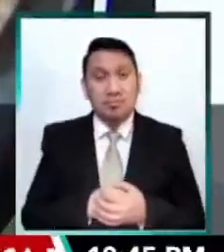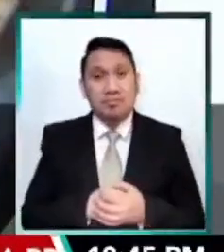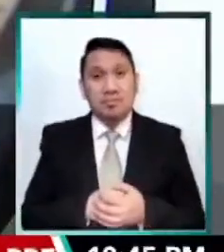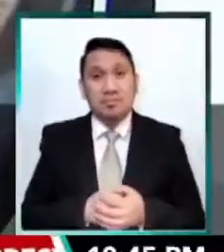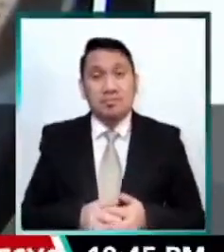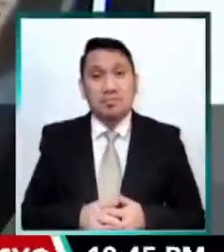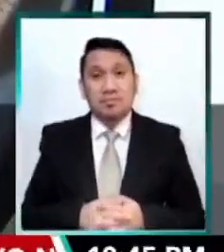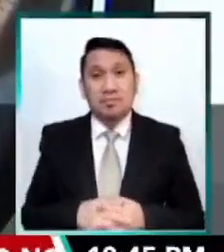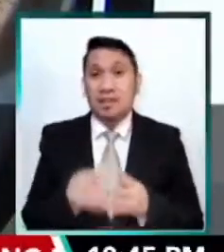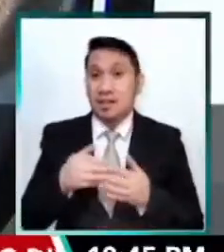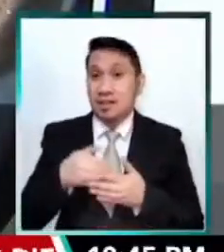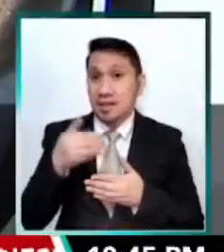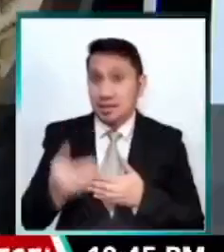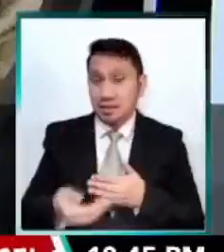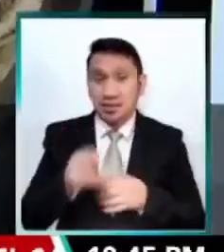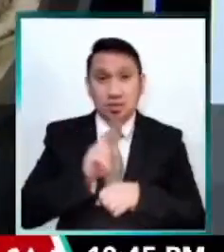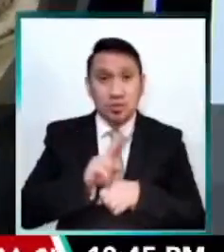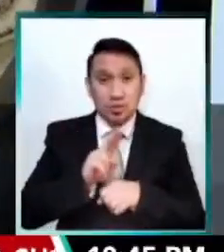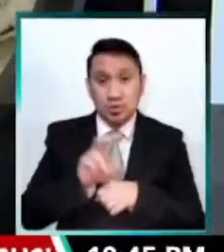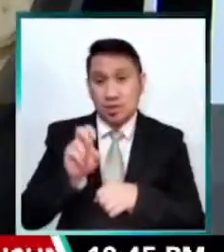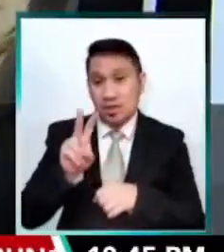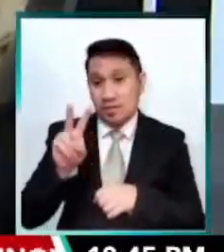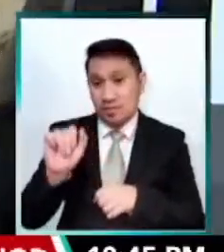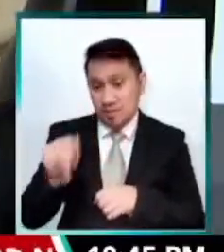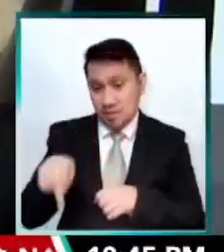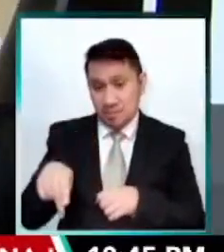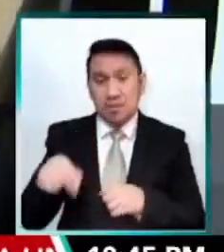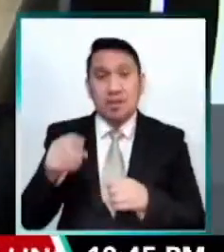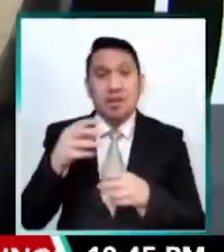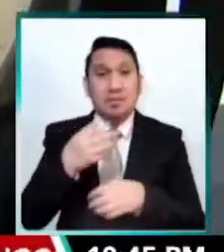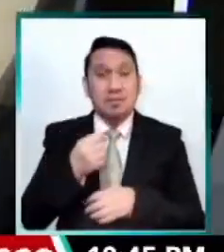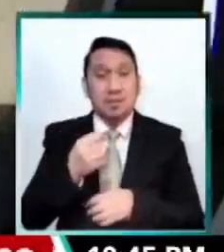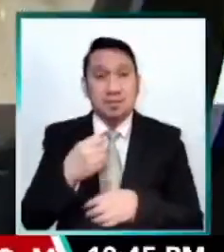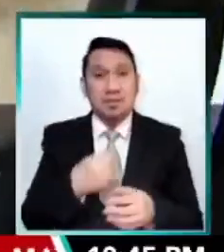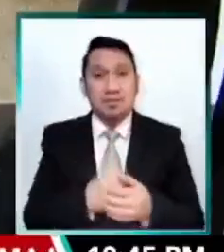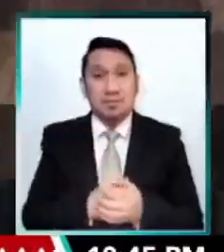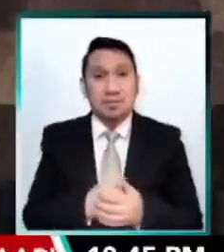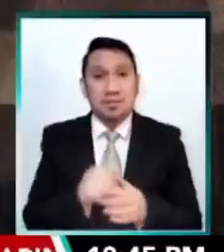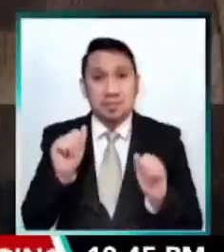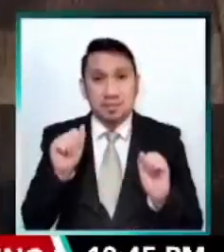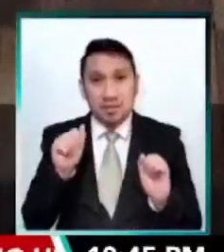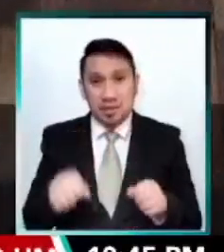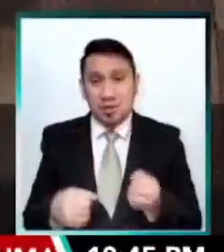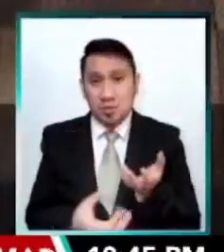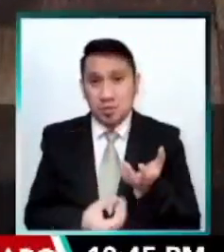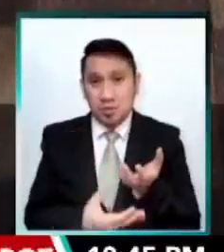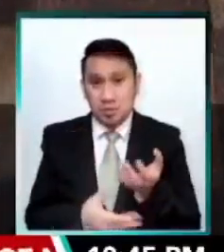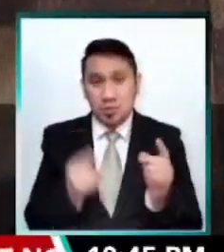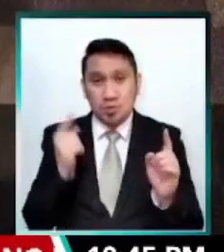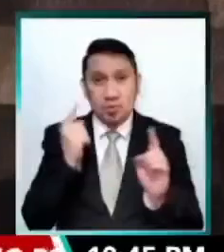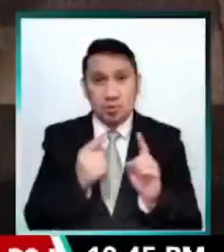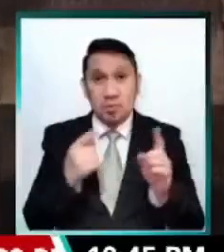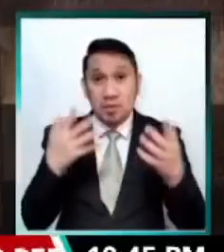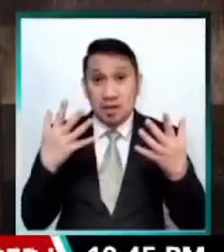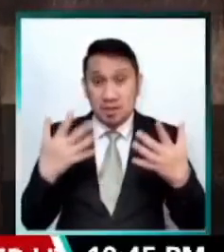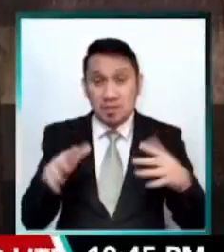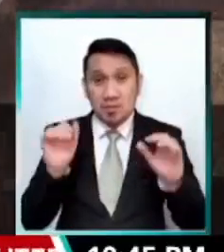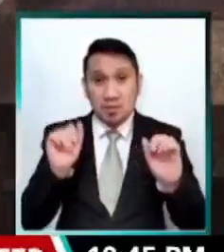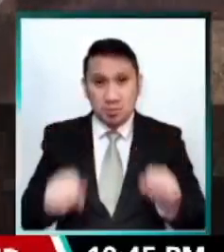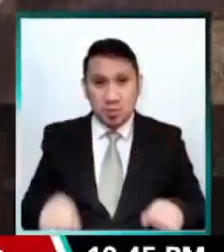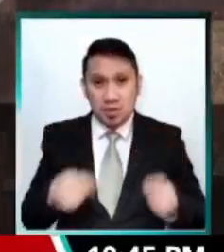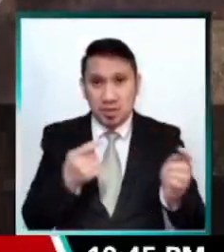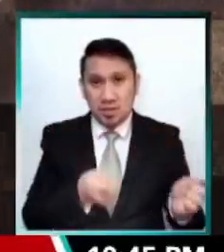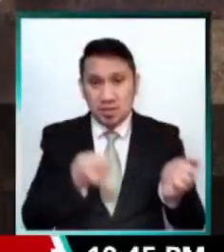Sunod ay ilagay ang evaporated milk at muling pakuluan hanggang ma-achieve ang tamang timpla. Kapag tapos na, pwede na itong ilipat sa